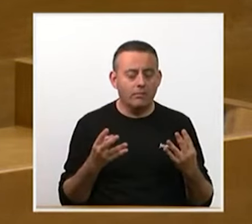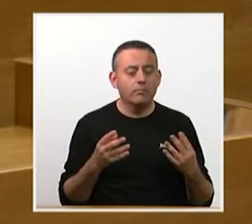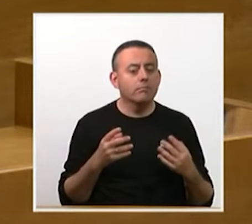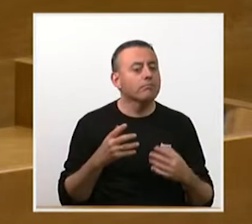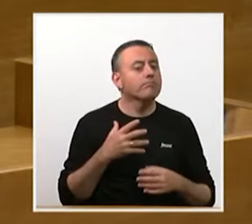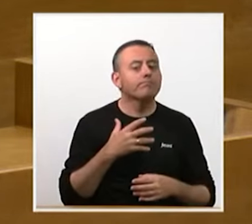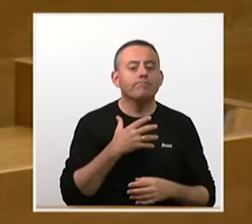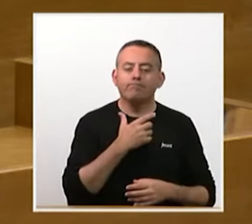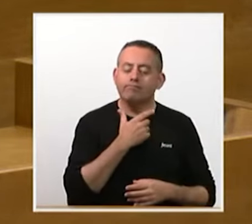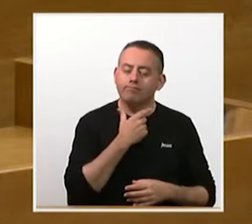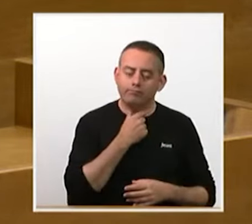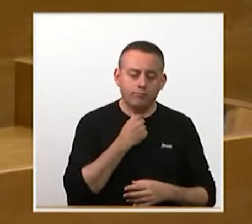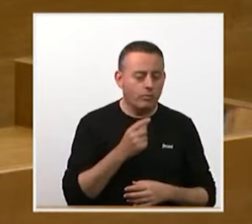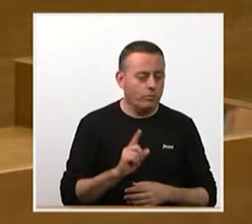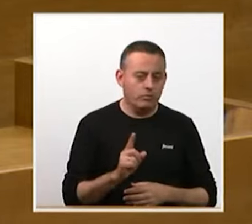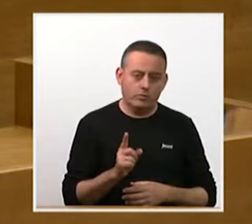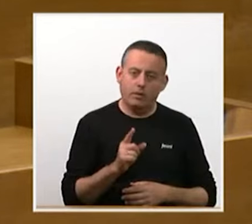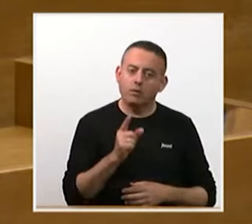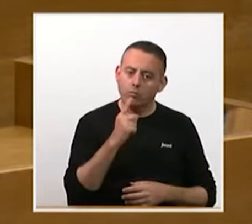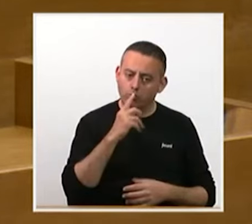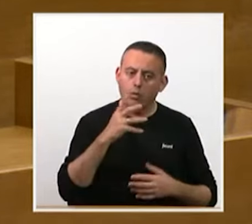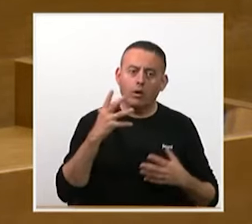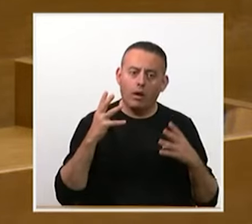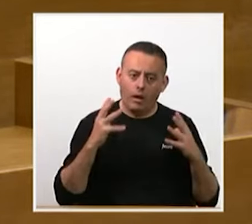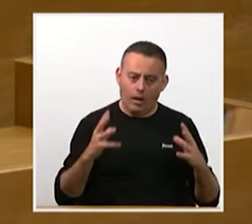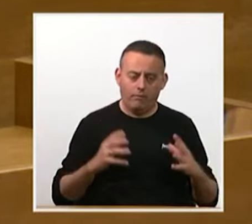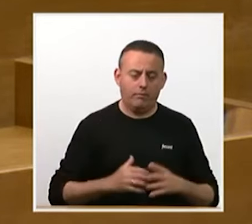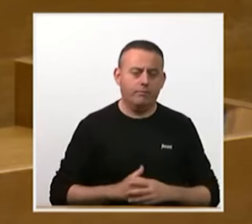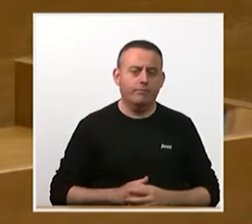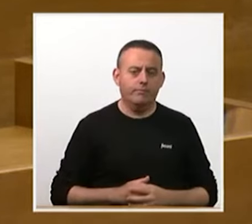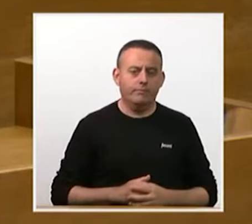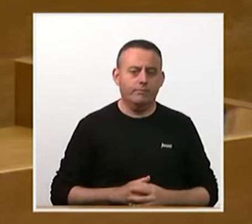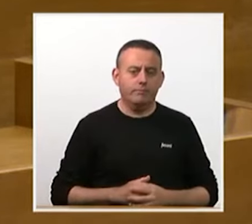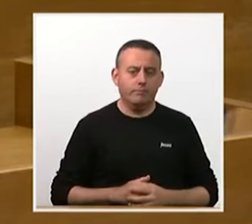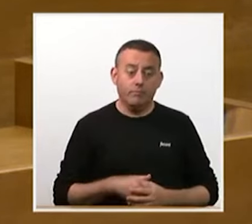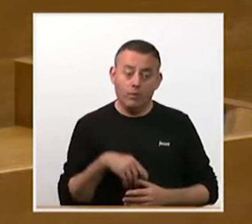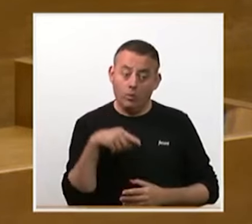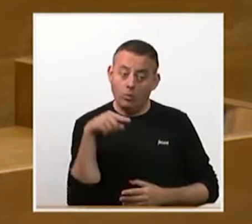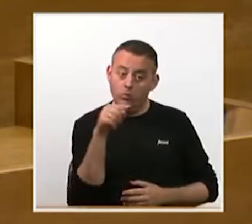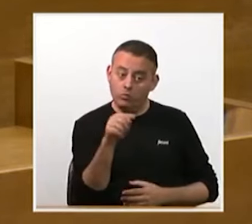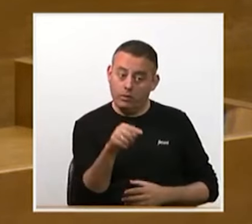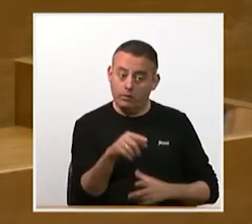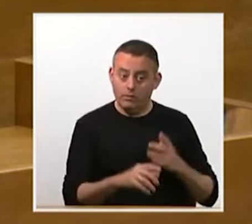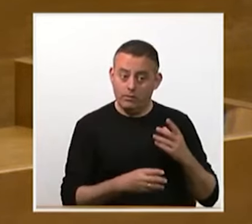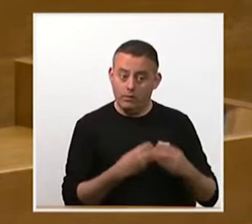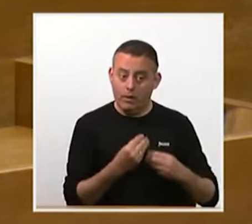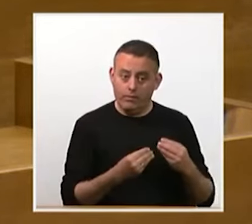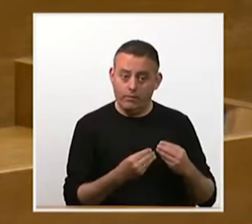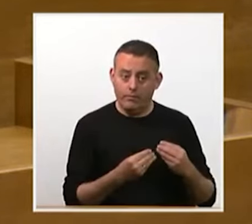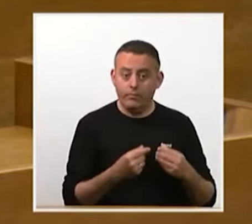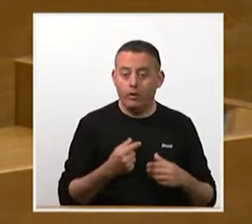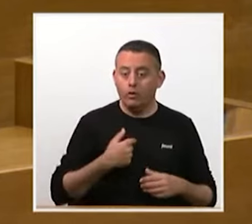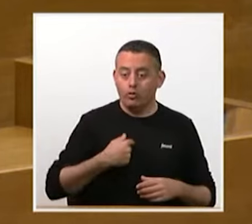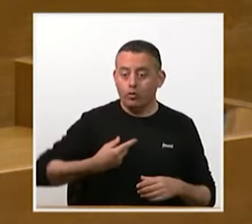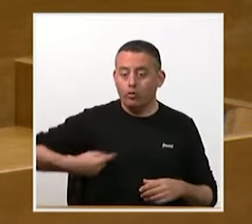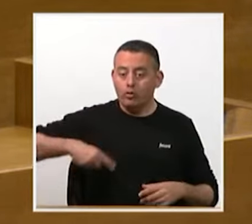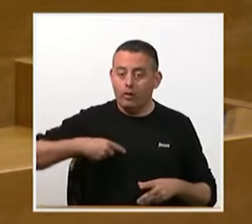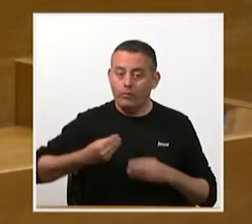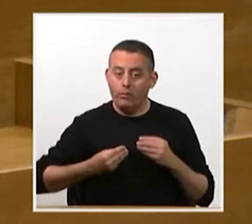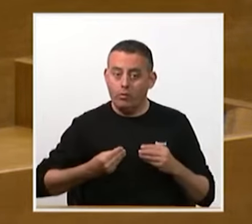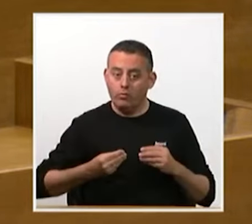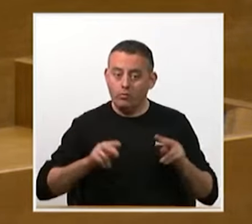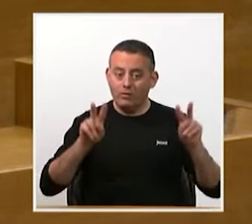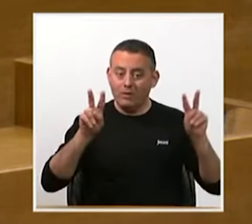greu. Hi ha un abisme entre el que vostès fan i el que nosaltres vam fer en matèria LGTBI, tant